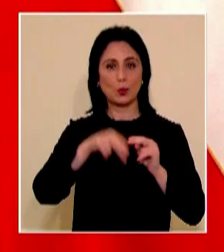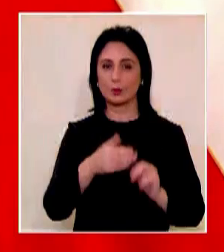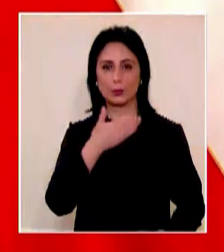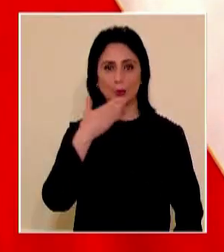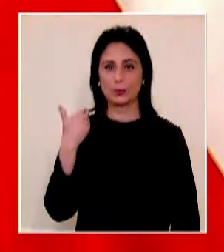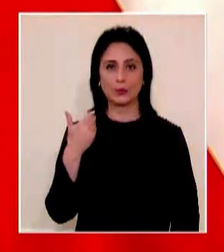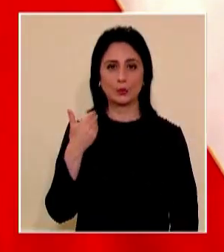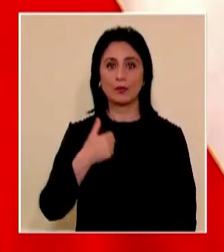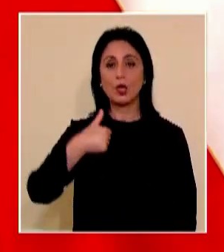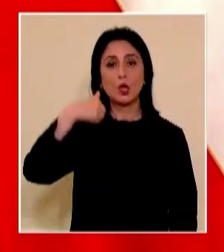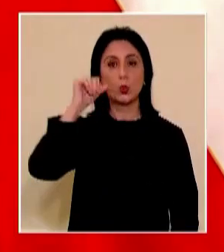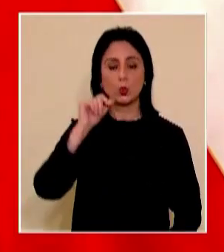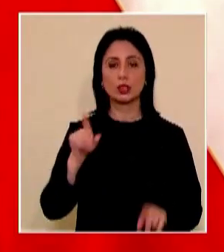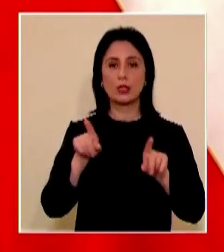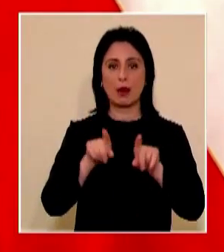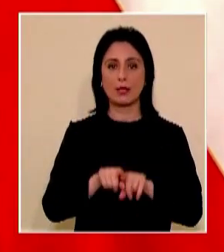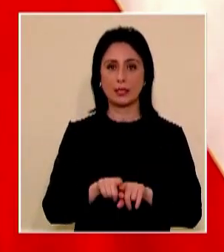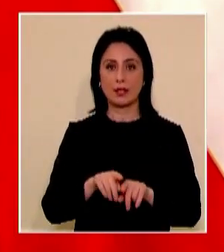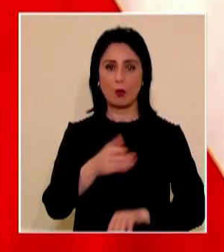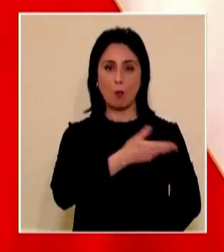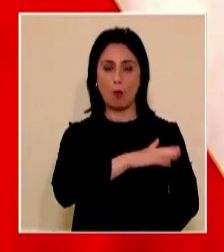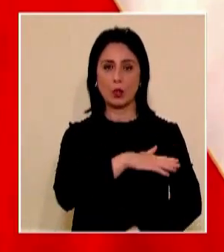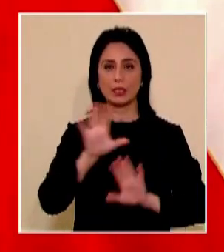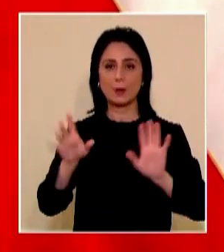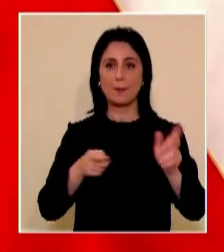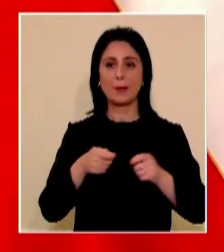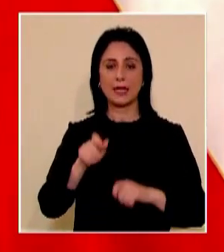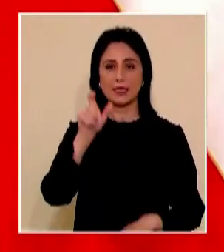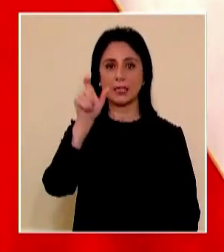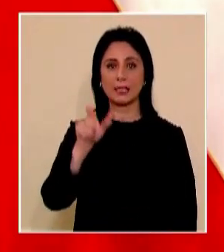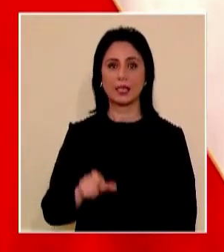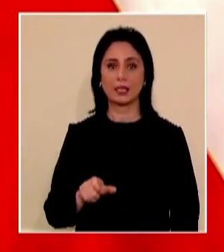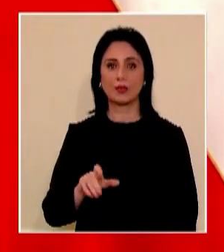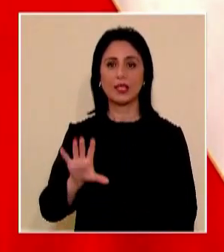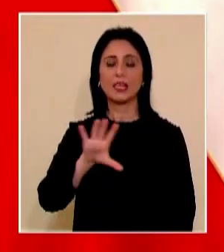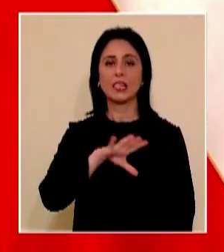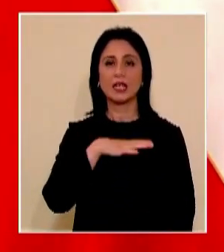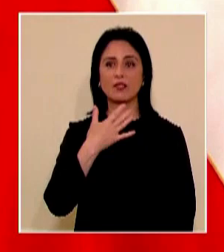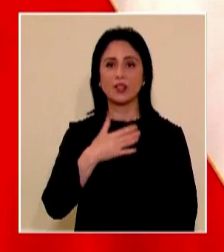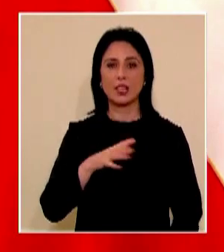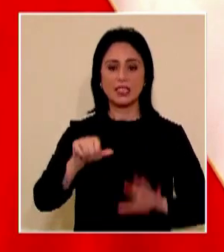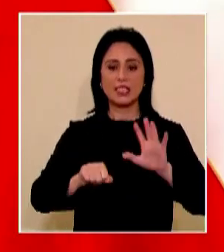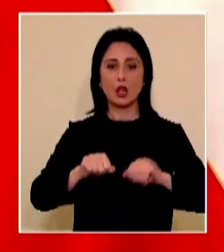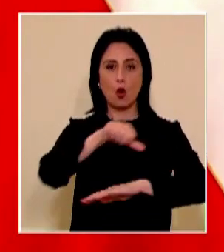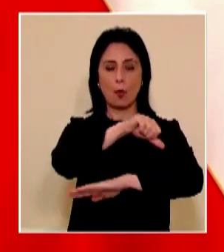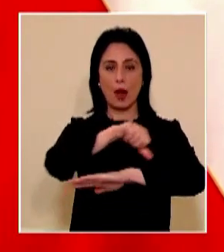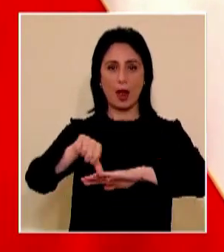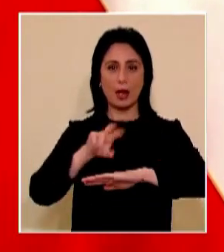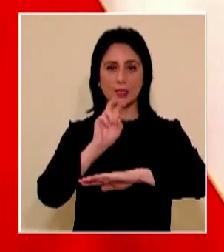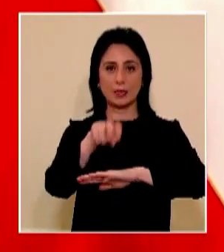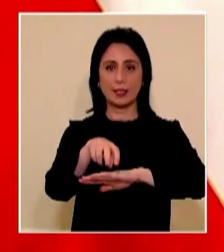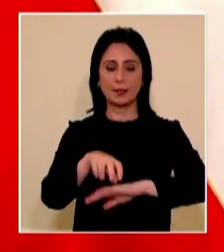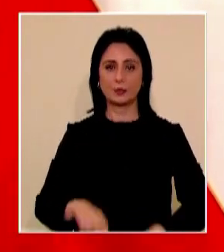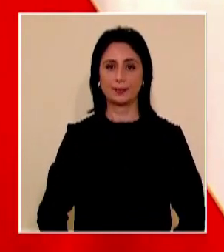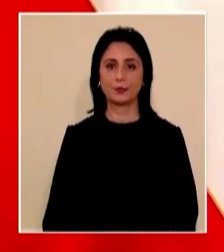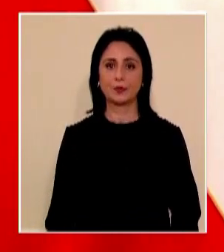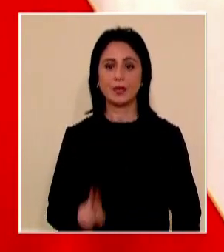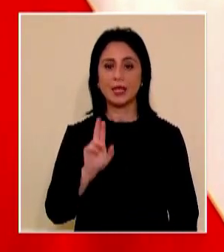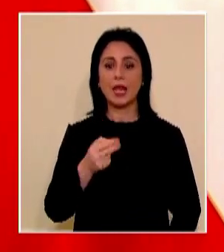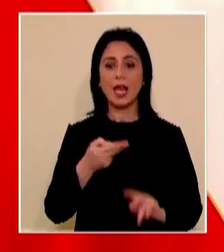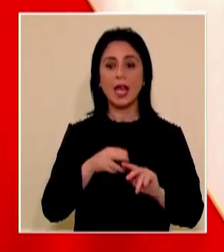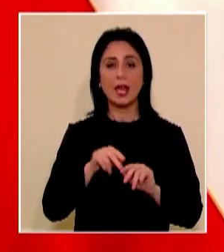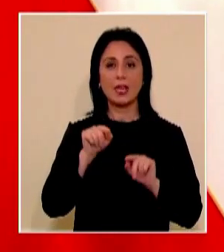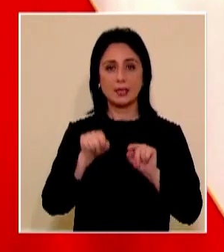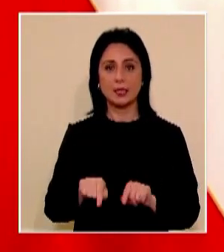есть ограничена только до вчера президент Рецеполитой Польски również obecna да